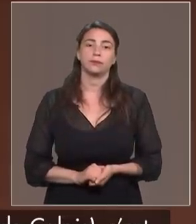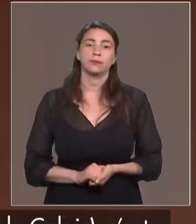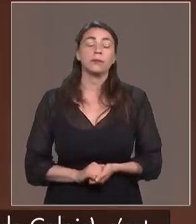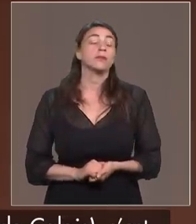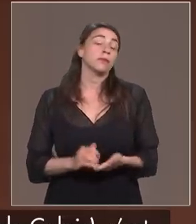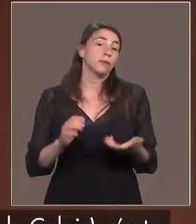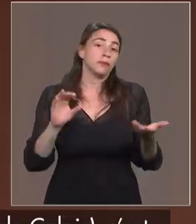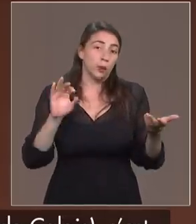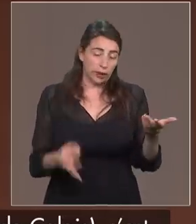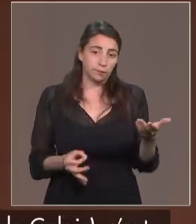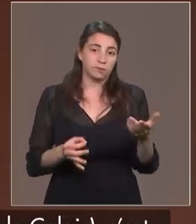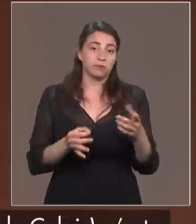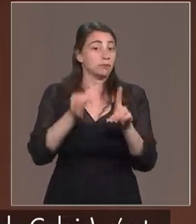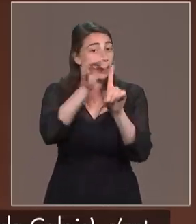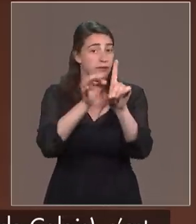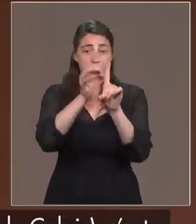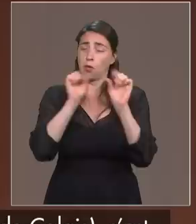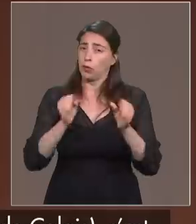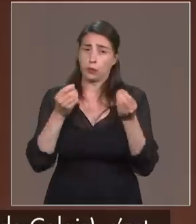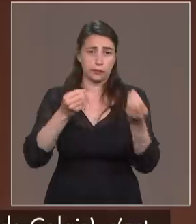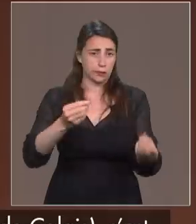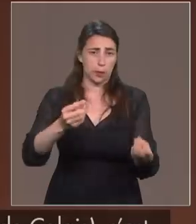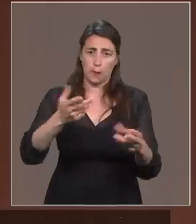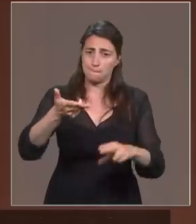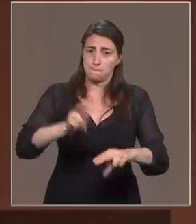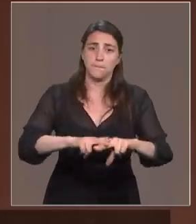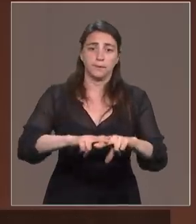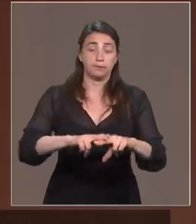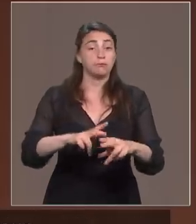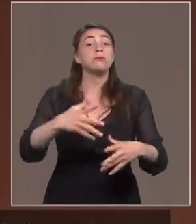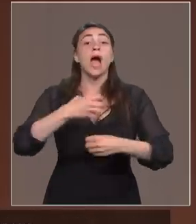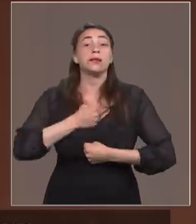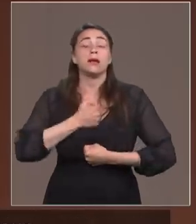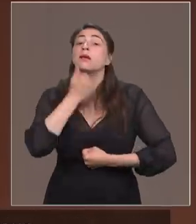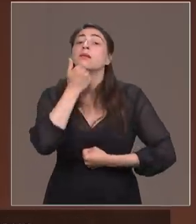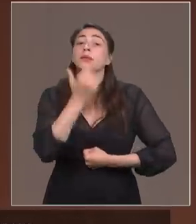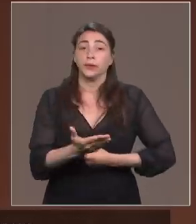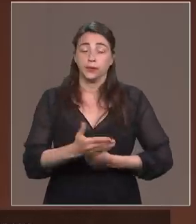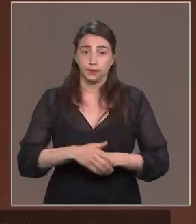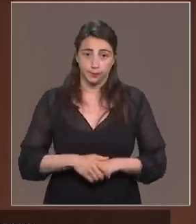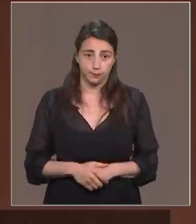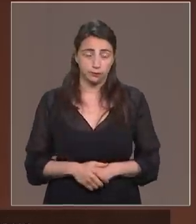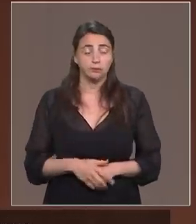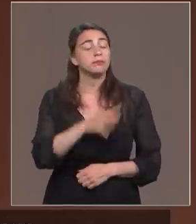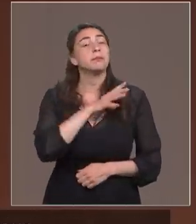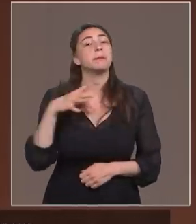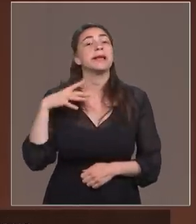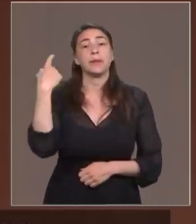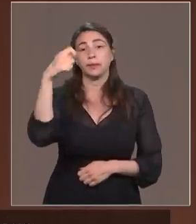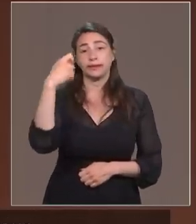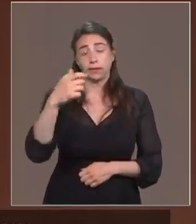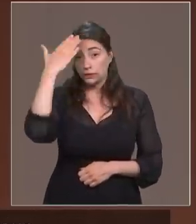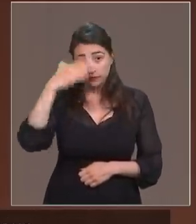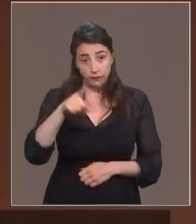Alors oui, le harcèlement peut tuer et c'est intolérable. Madame la Présidente Aurore Berger, je connais votre